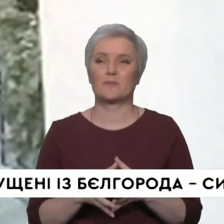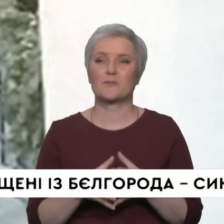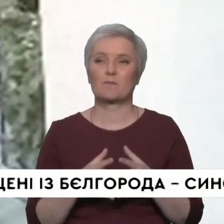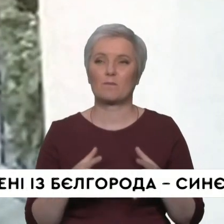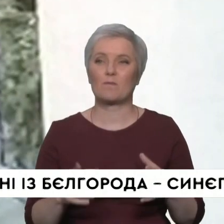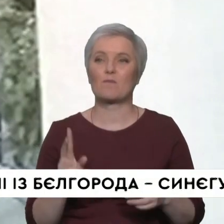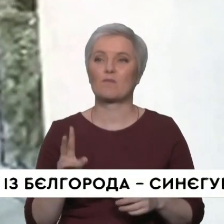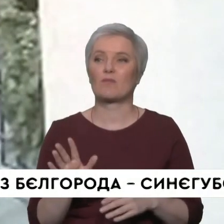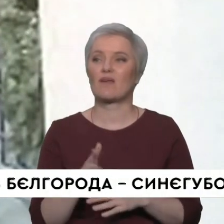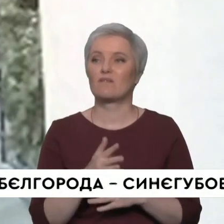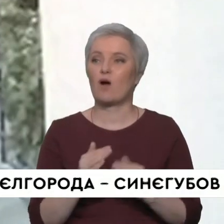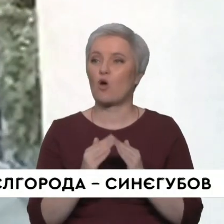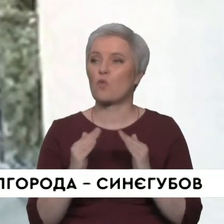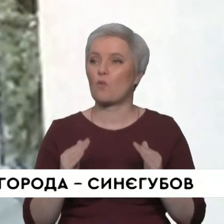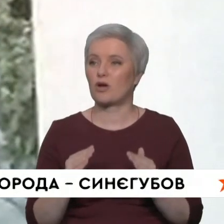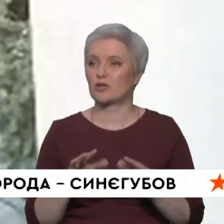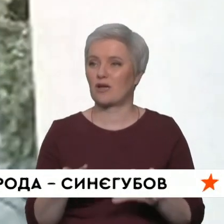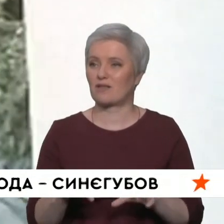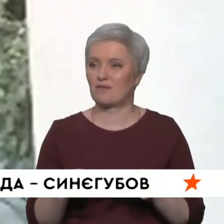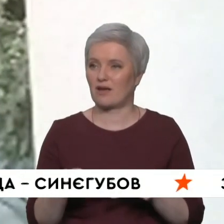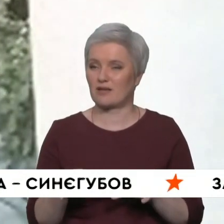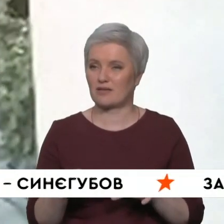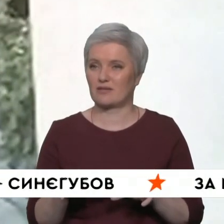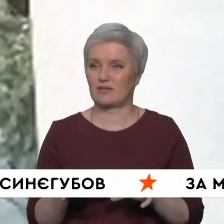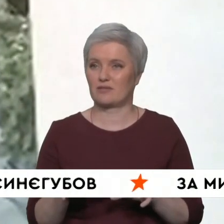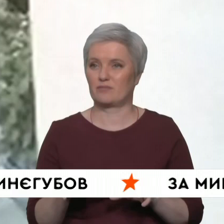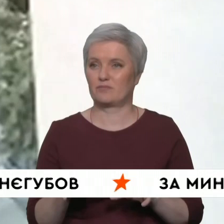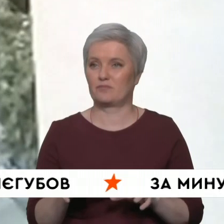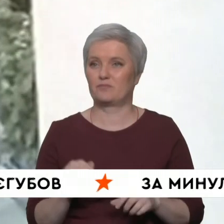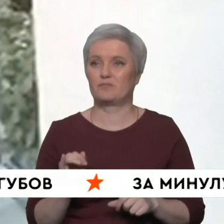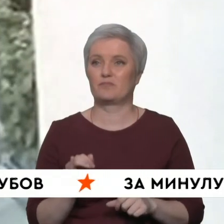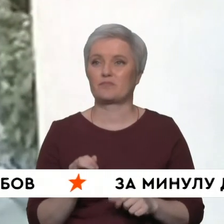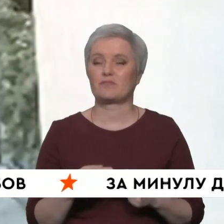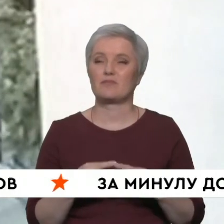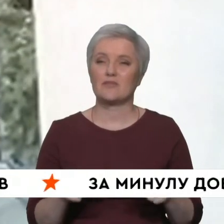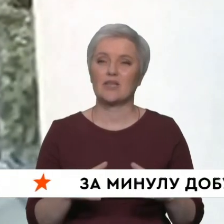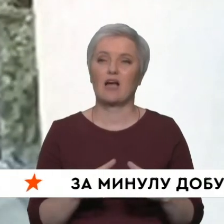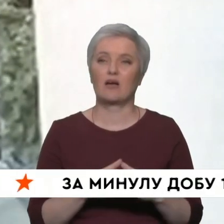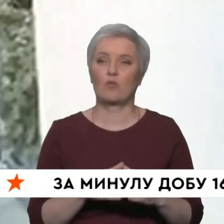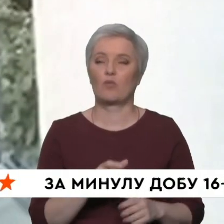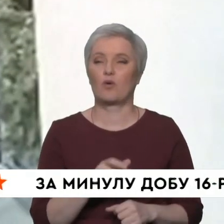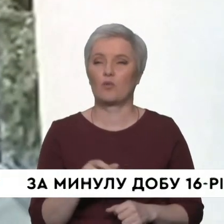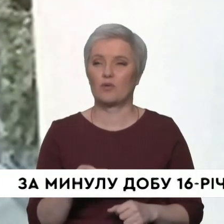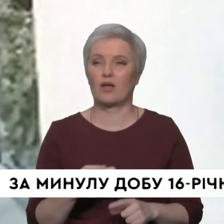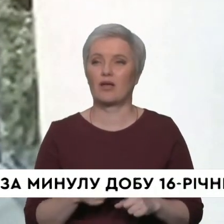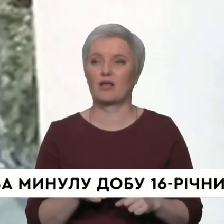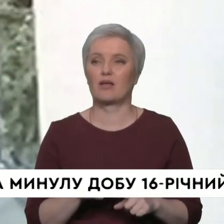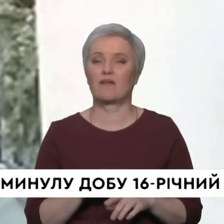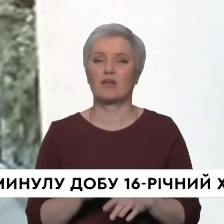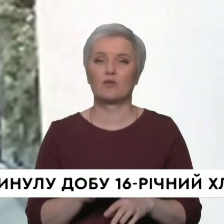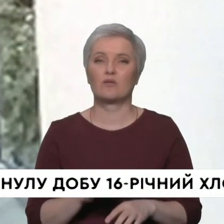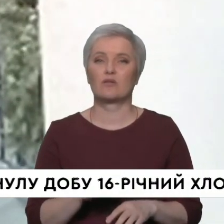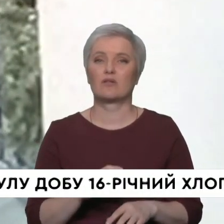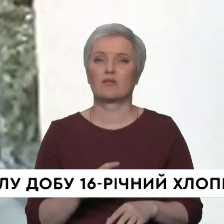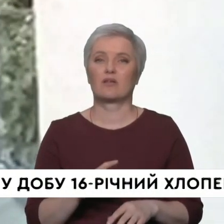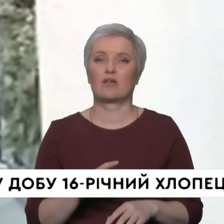хто вигулює домашніх тварин, і не більше. І інша група людей – це люди, які ведуть асоціальний